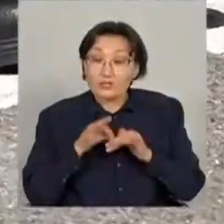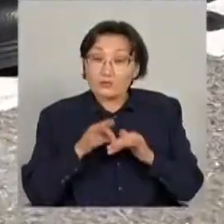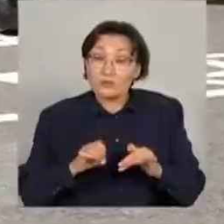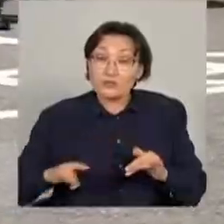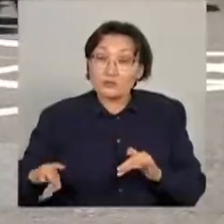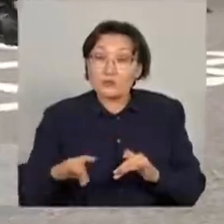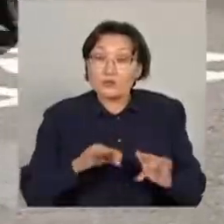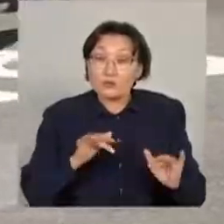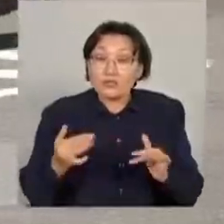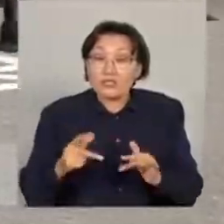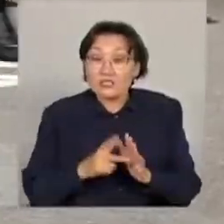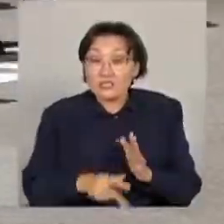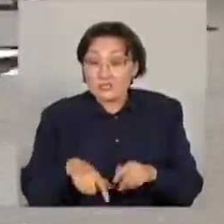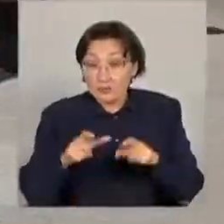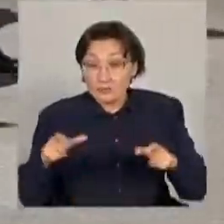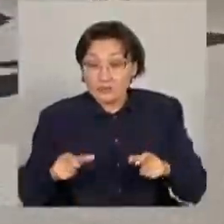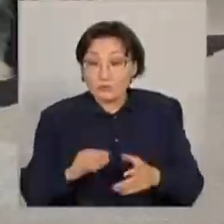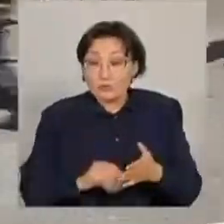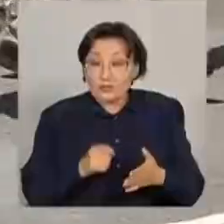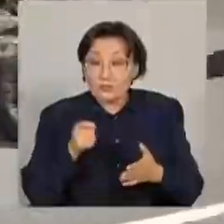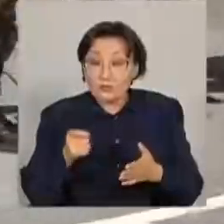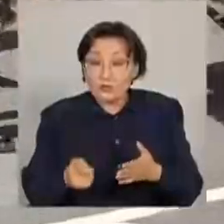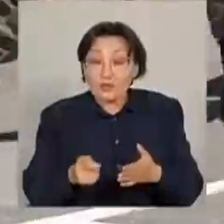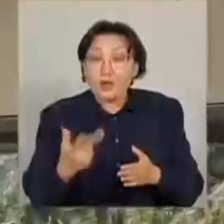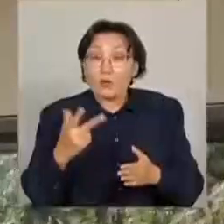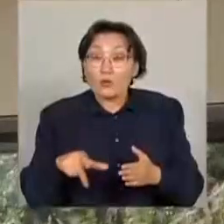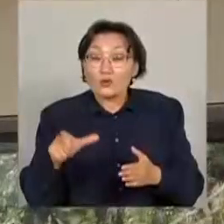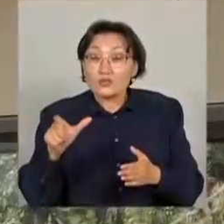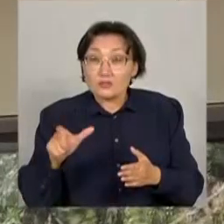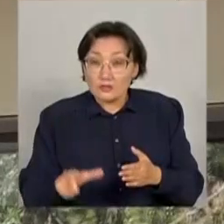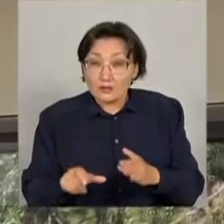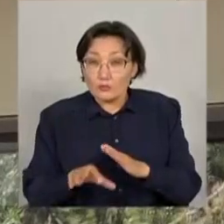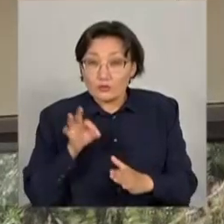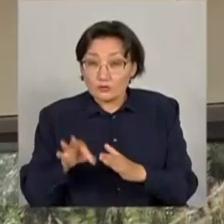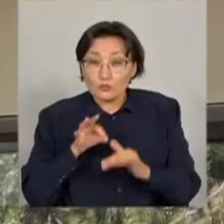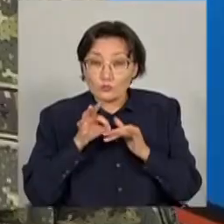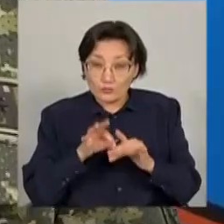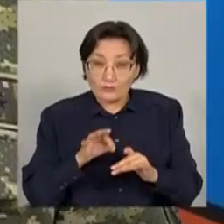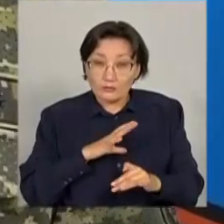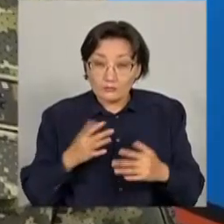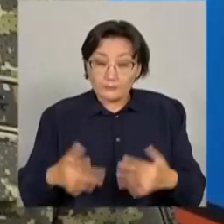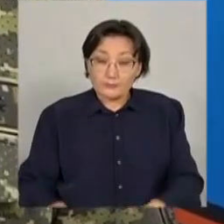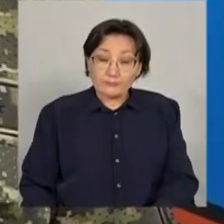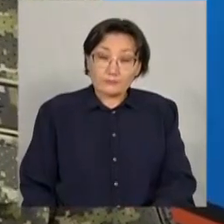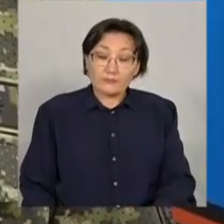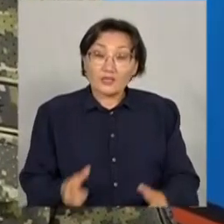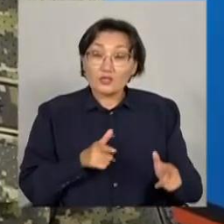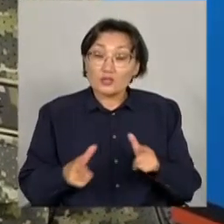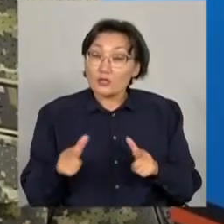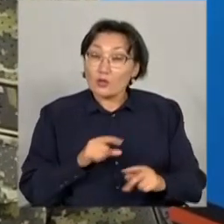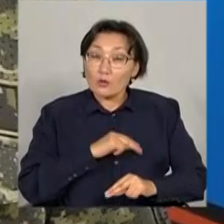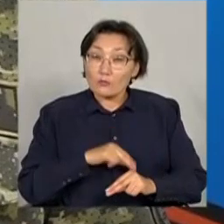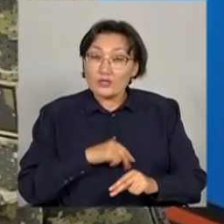Республикалық жиынға бүгінде 80 азаматтан өтінім түсіп, оның 30-ы іріктеуден өткен. Ол дайындық